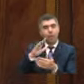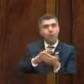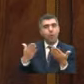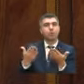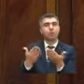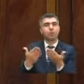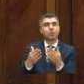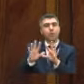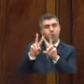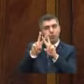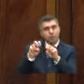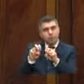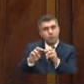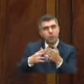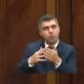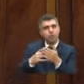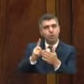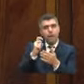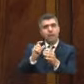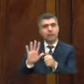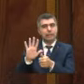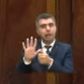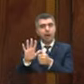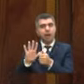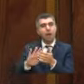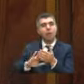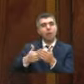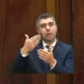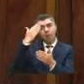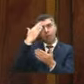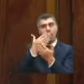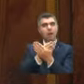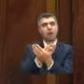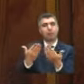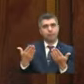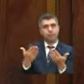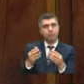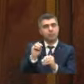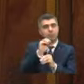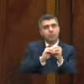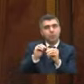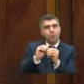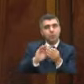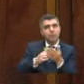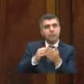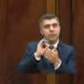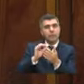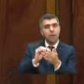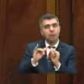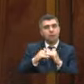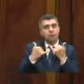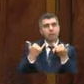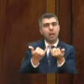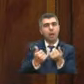المعطيات باش ما يجي يونيو حتى نكون الاليات ديال التدخل موجدناها ودرت في اطار اللجنه